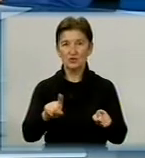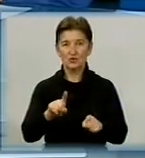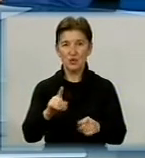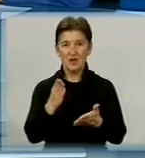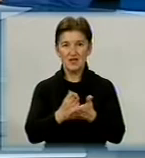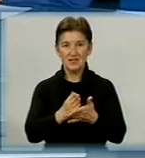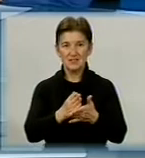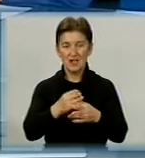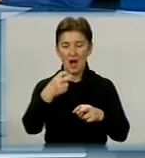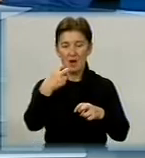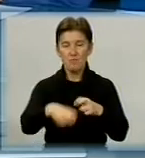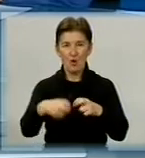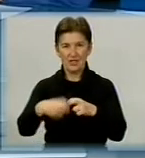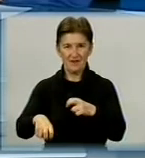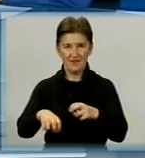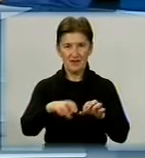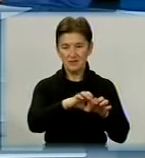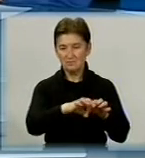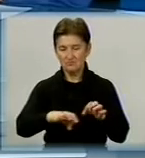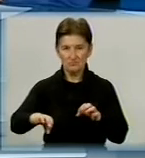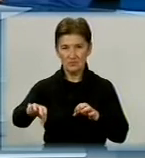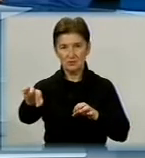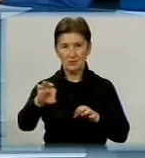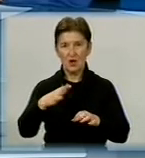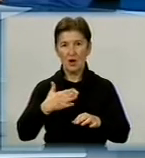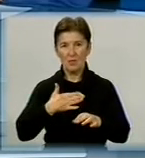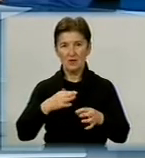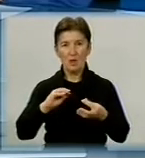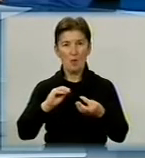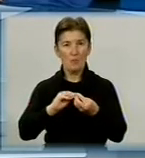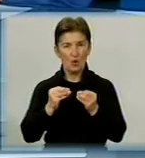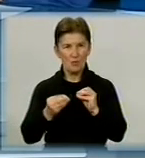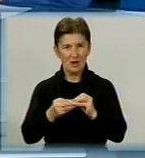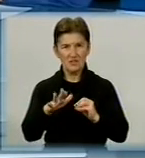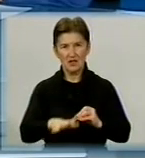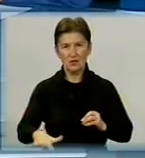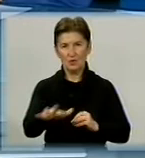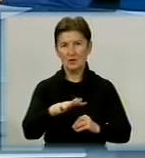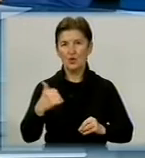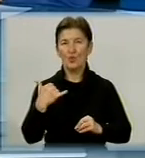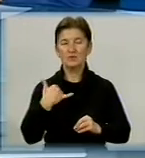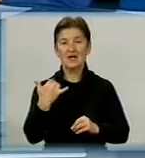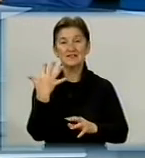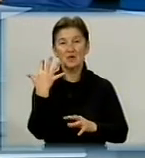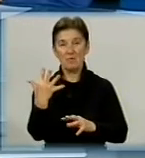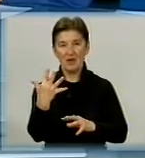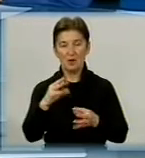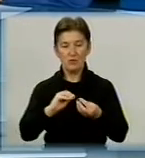порывы на магистральных сетях по нашим проблемным улицам в основном. Это у нас 5 проблемных